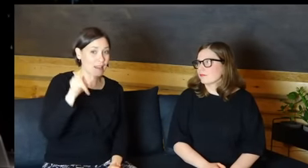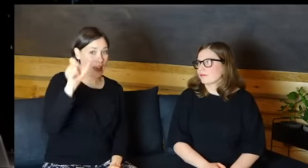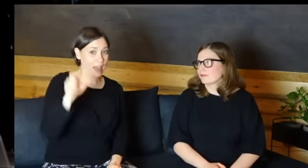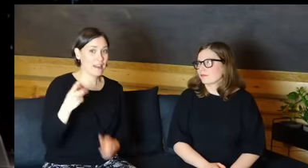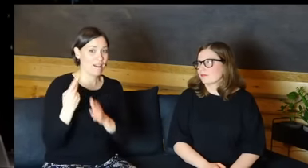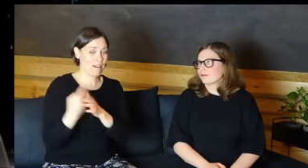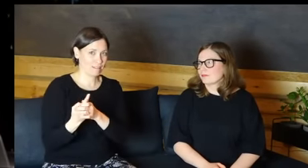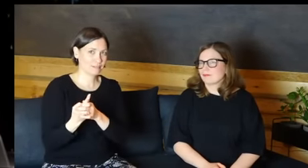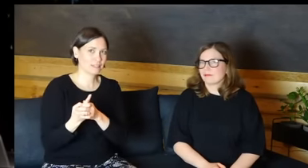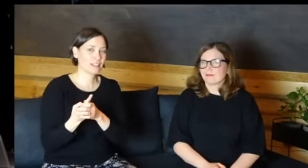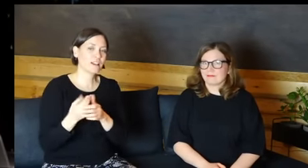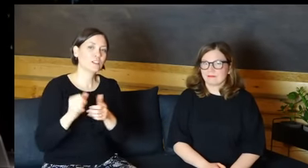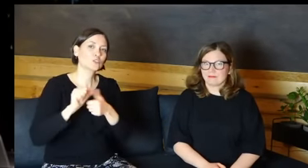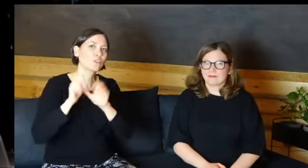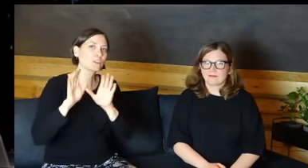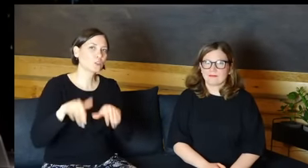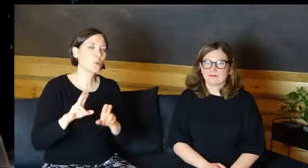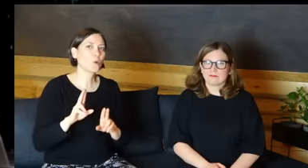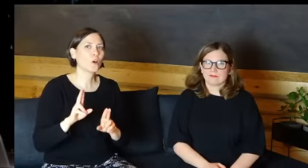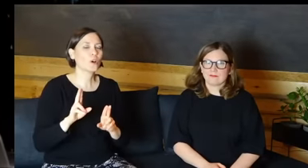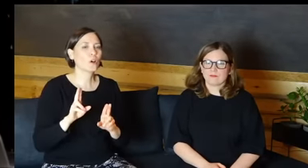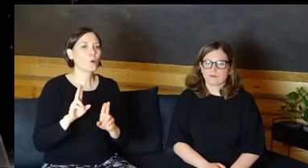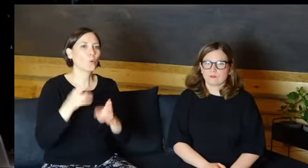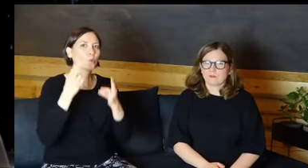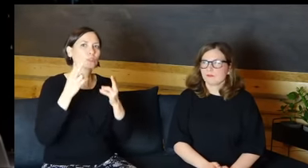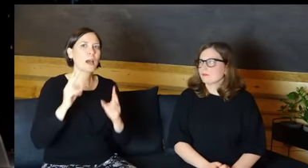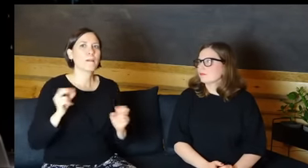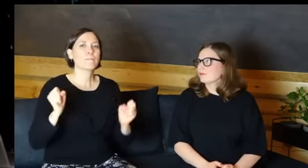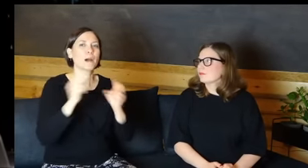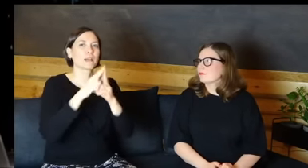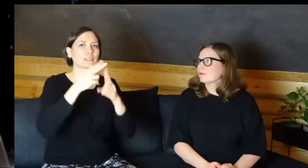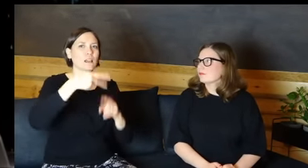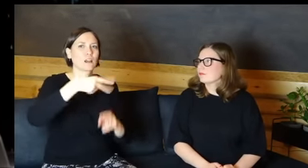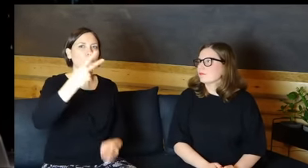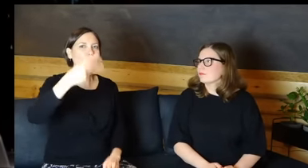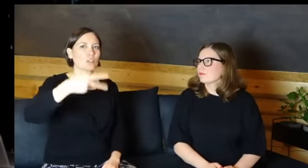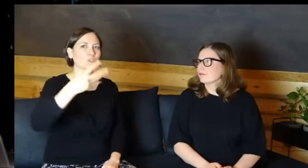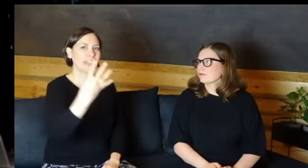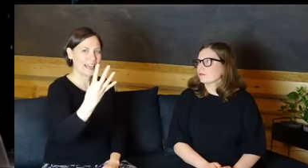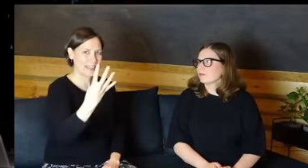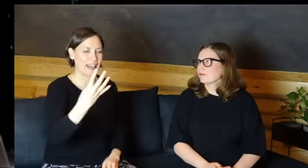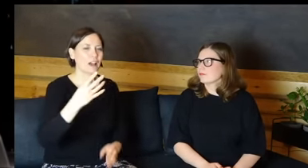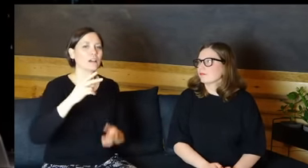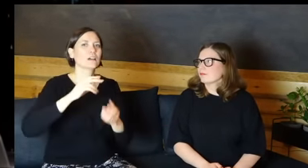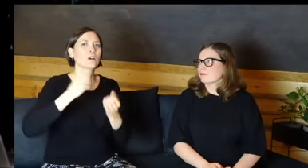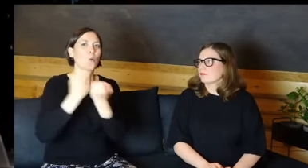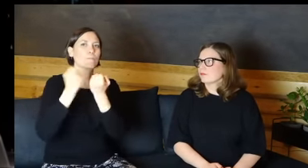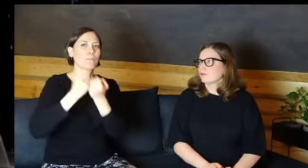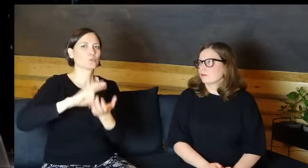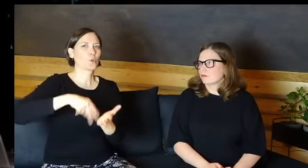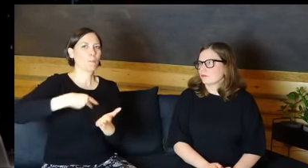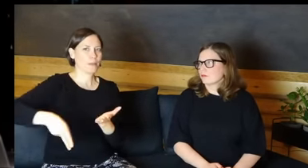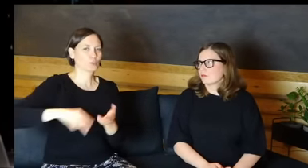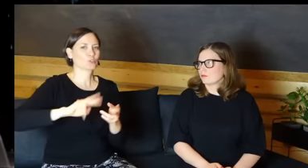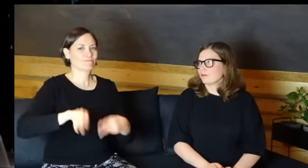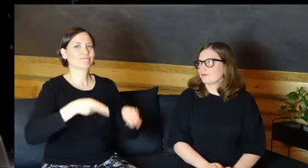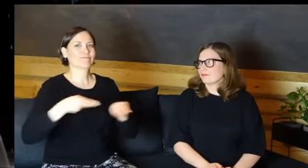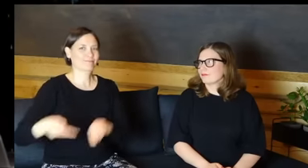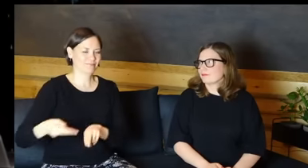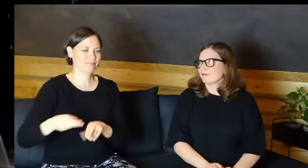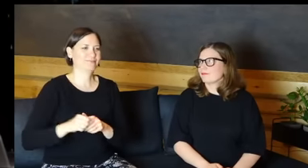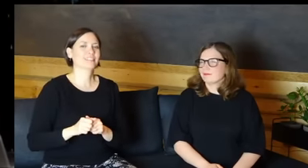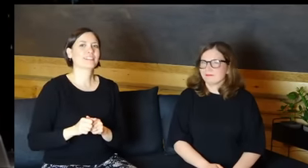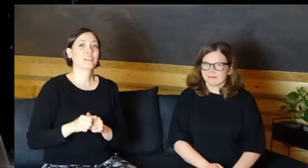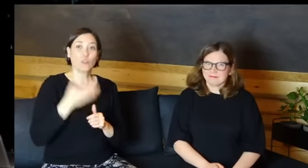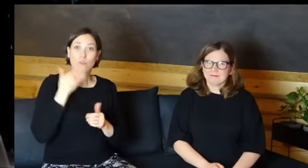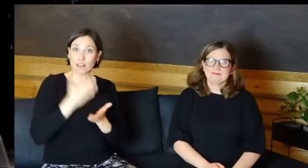sovittiin tämmöinen uusi kohti Pariisi 2024 kumppanuussopimus. Merkittävä asia sekin. Ja tänä iltana,